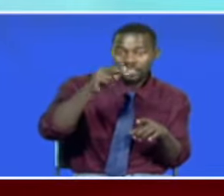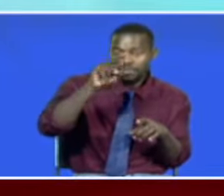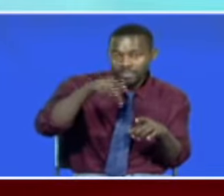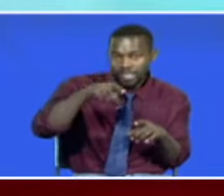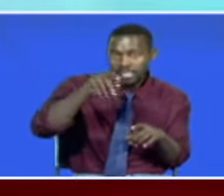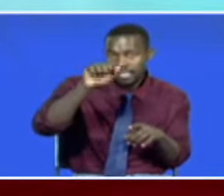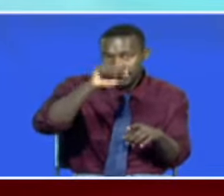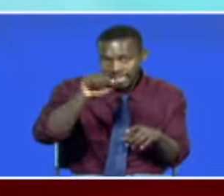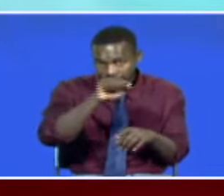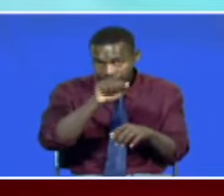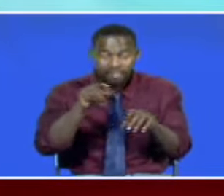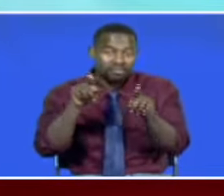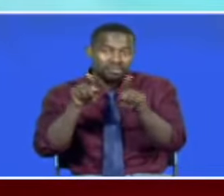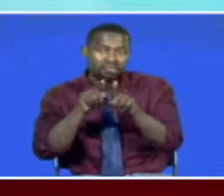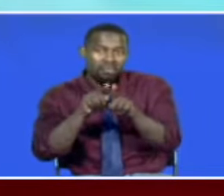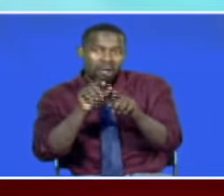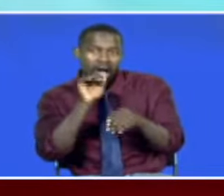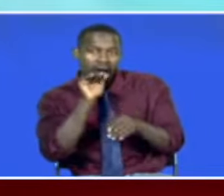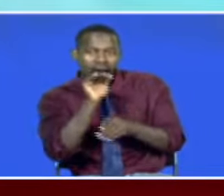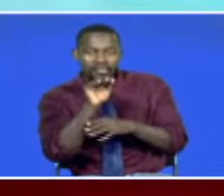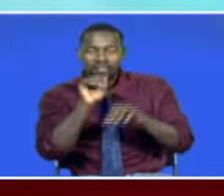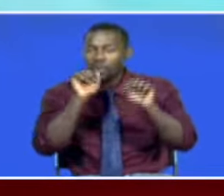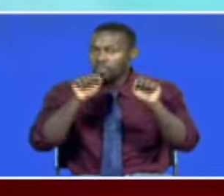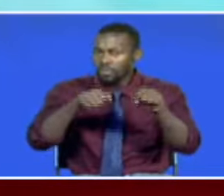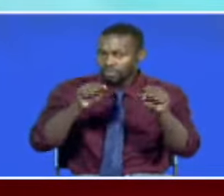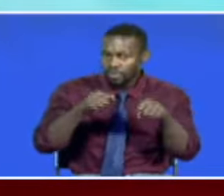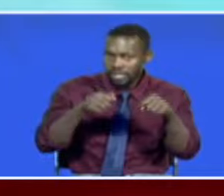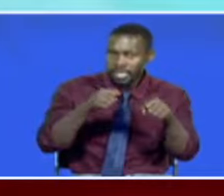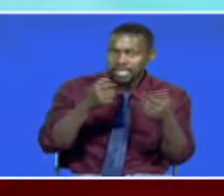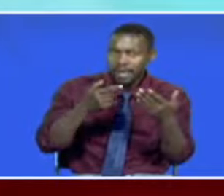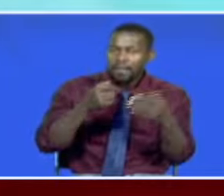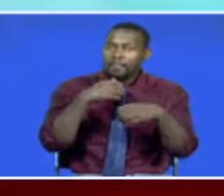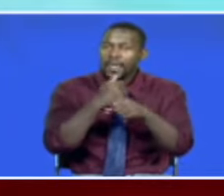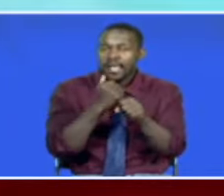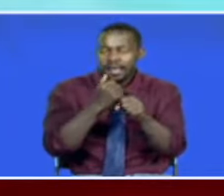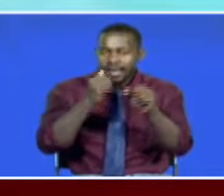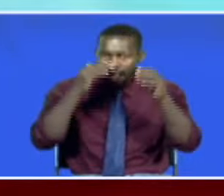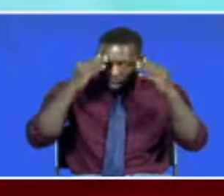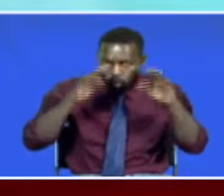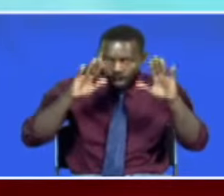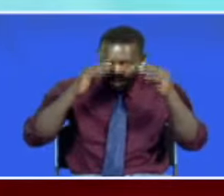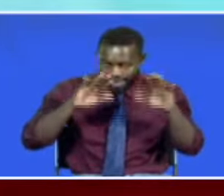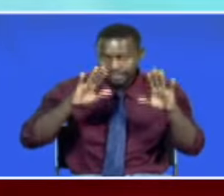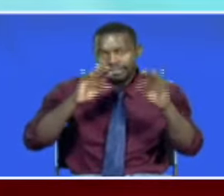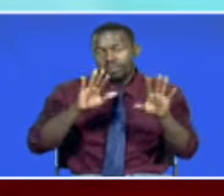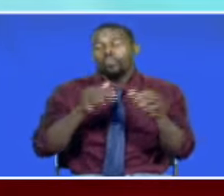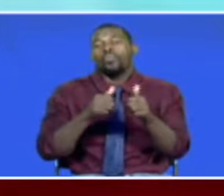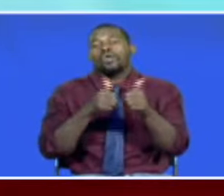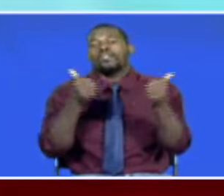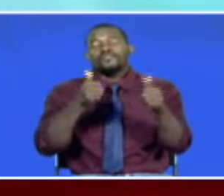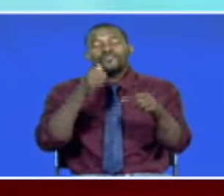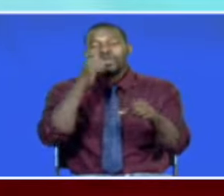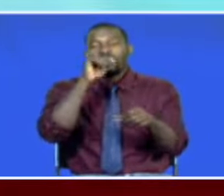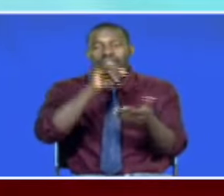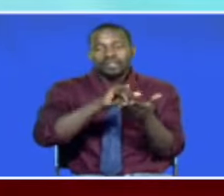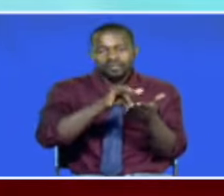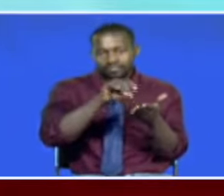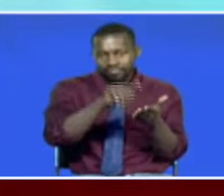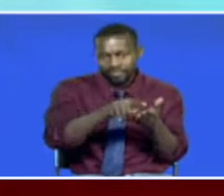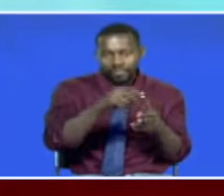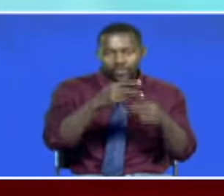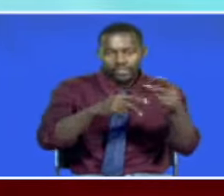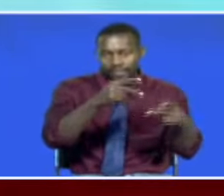aidha wametakiwa kuwa mabalozi wa kutoa hamasisho ili kufaulisha zoezi hilo. Alan Ochanda anaarifu